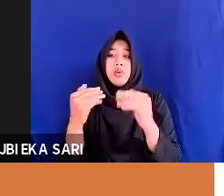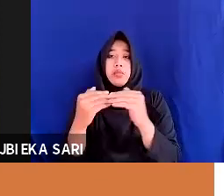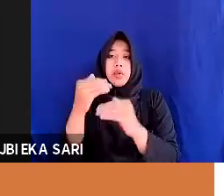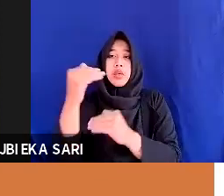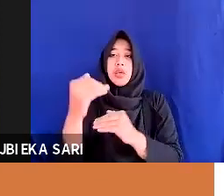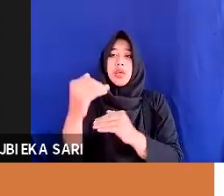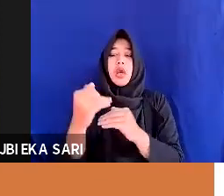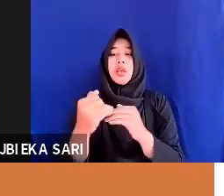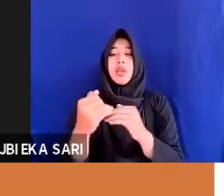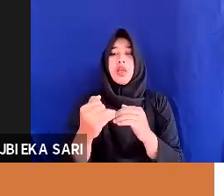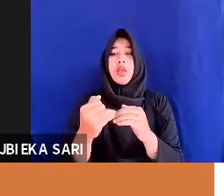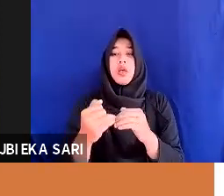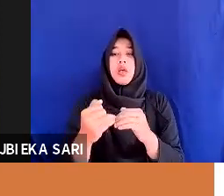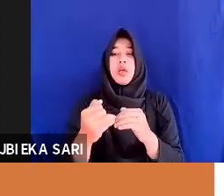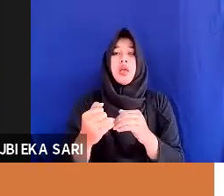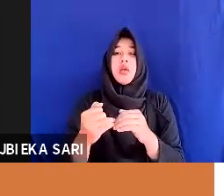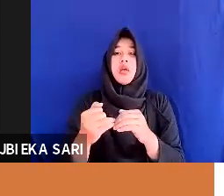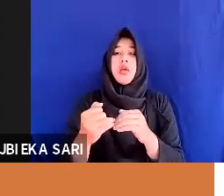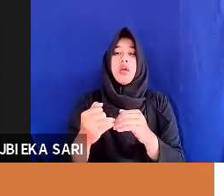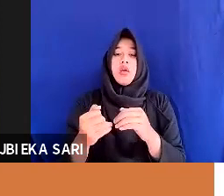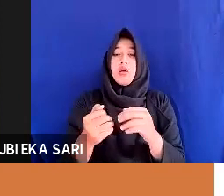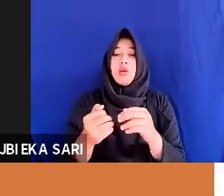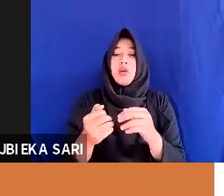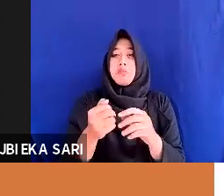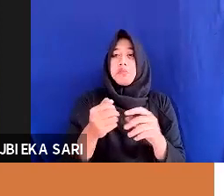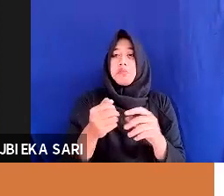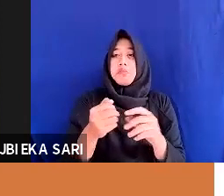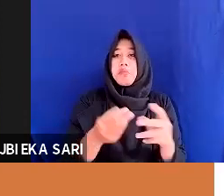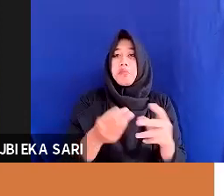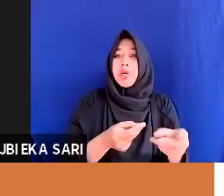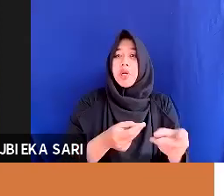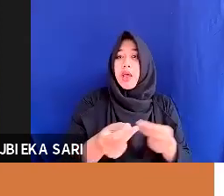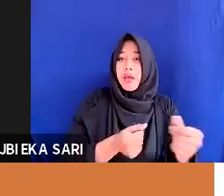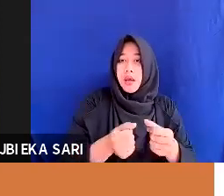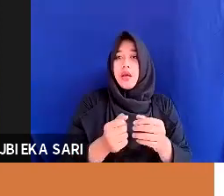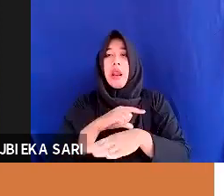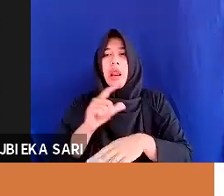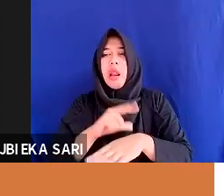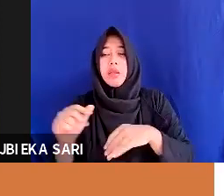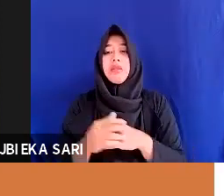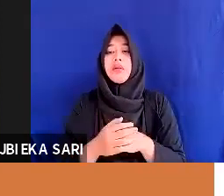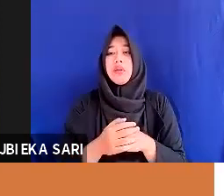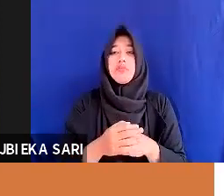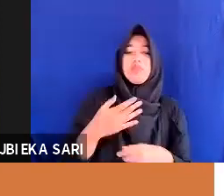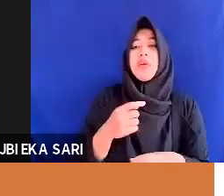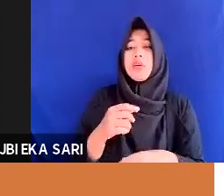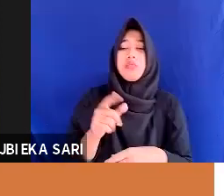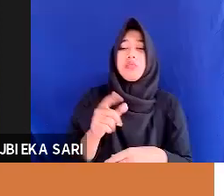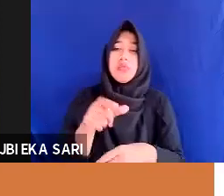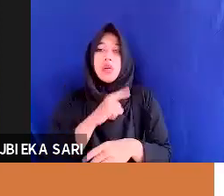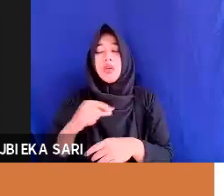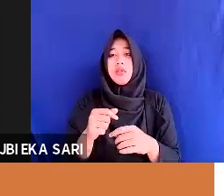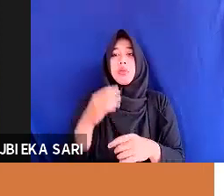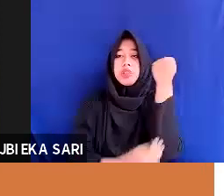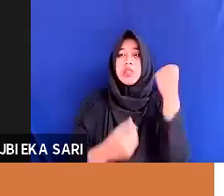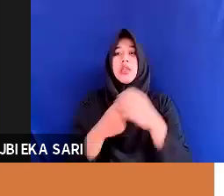dan pemulihan ekonomi perlu waktu lebih lama. Dan tentu saja pengangguran, kemiskinan, dan ketimpangan yang meningkat. Nah